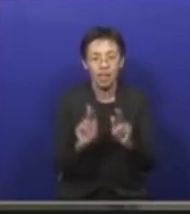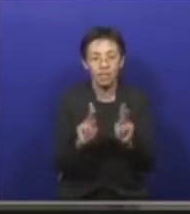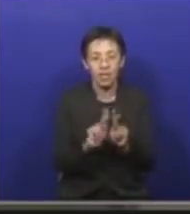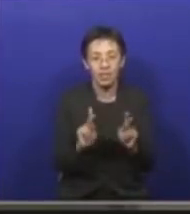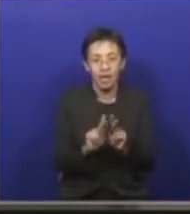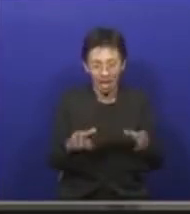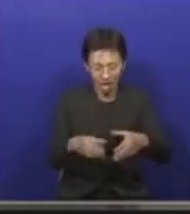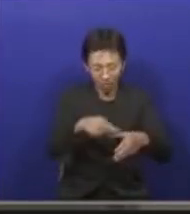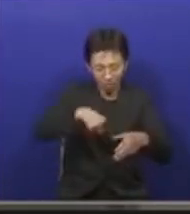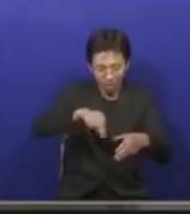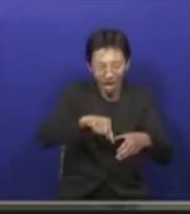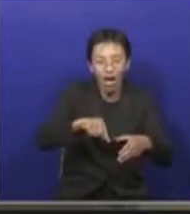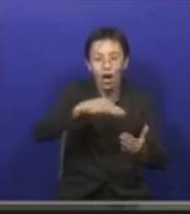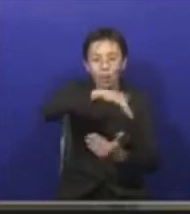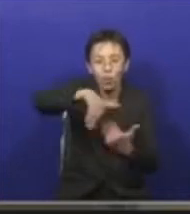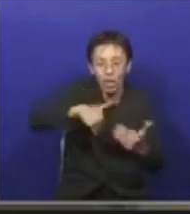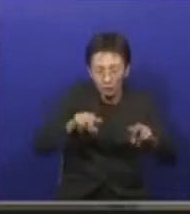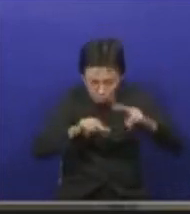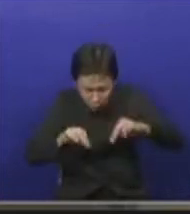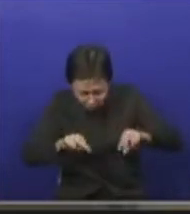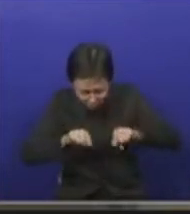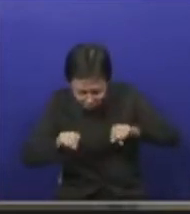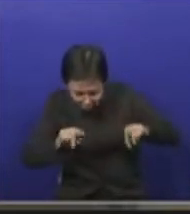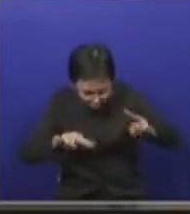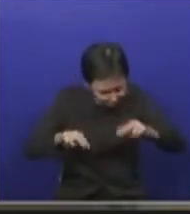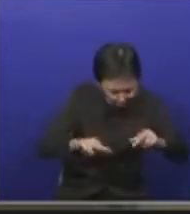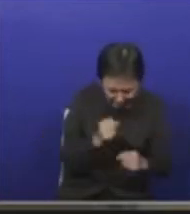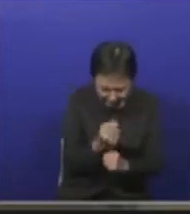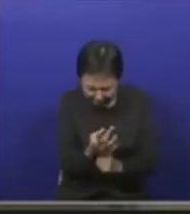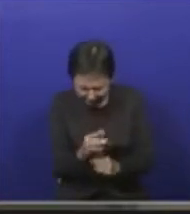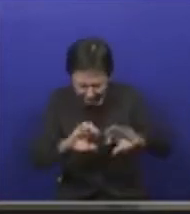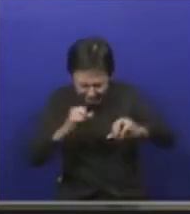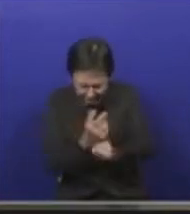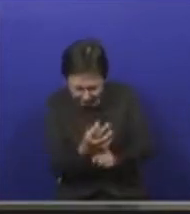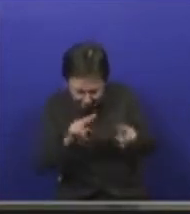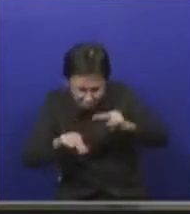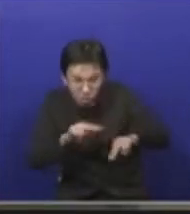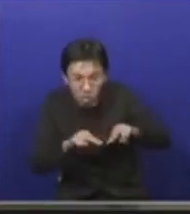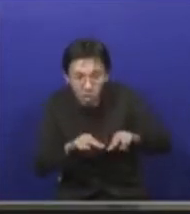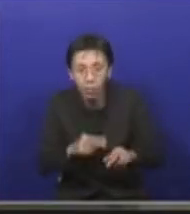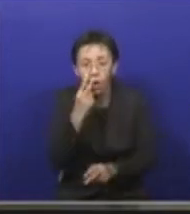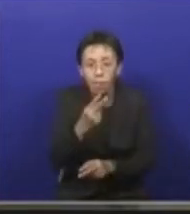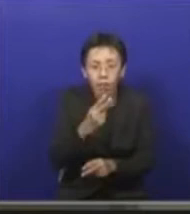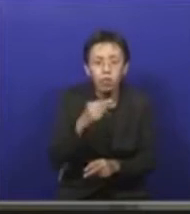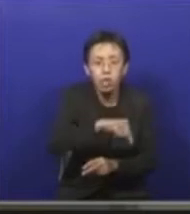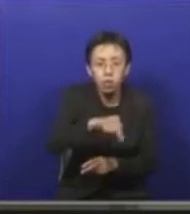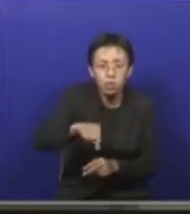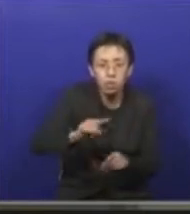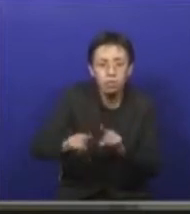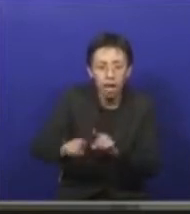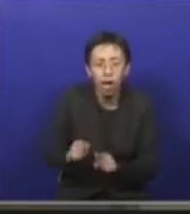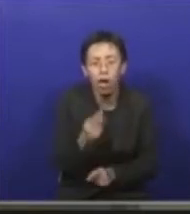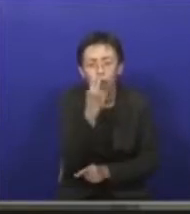ดกันตั้งสลับกันเป็นเวรคอยทวงดุลตรวจสอบการทำงานของฝ่ายบริหารมองลงไปในทีละจุดสอบกันคนละ